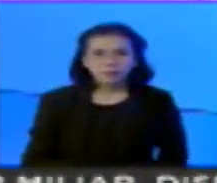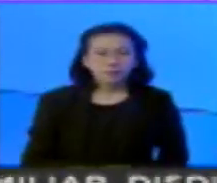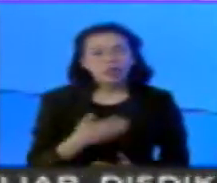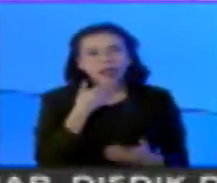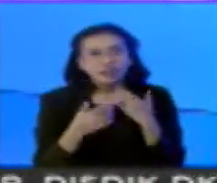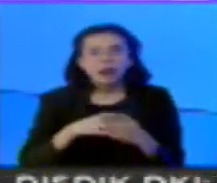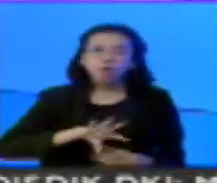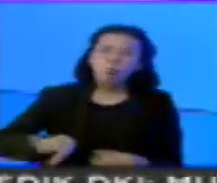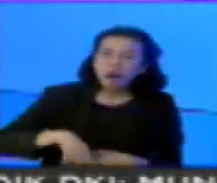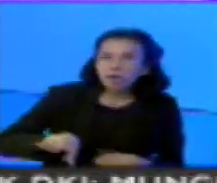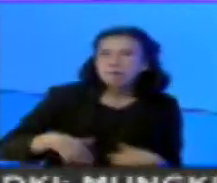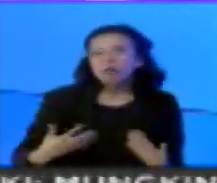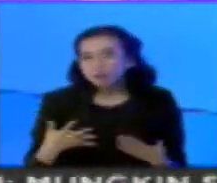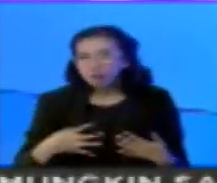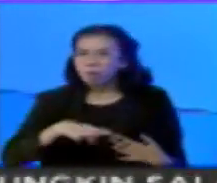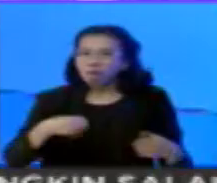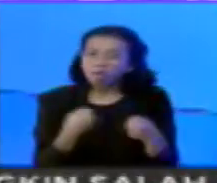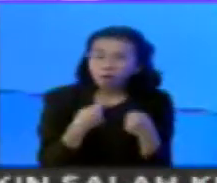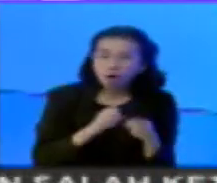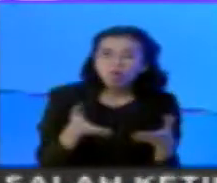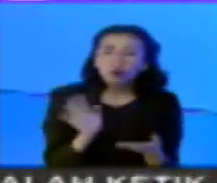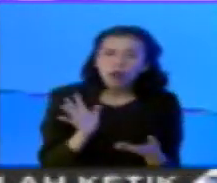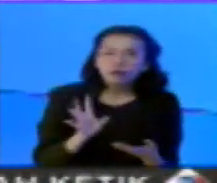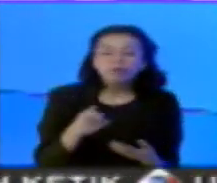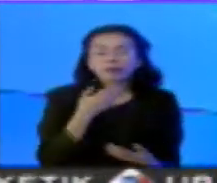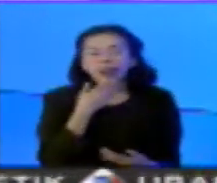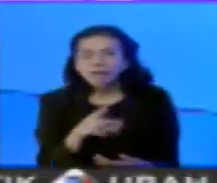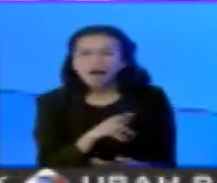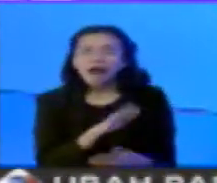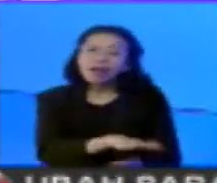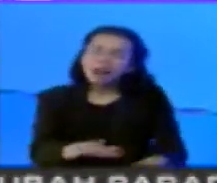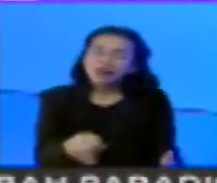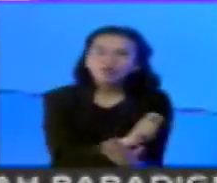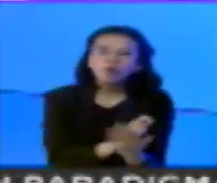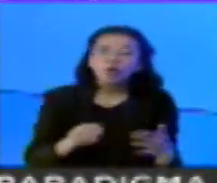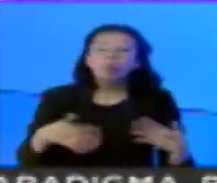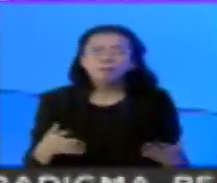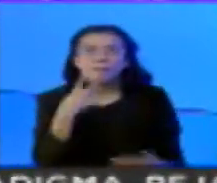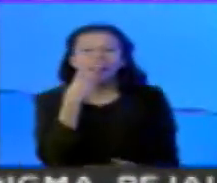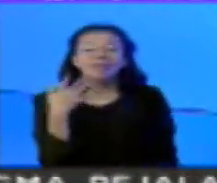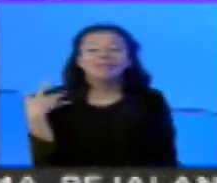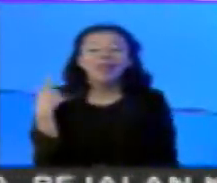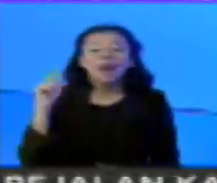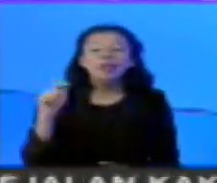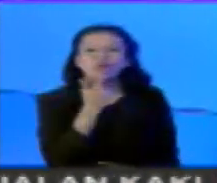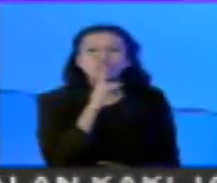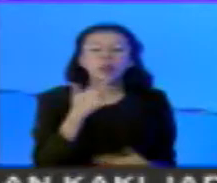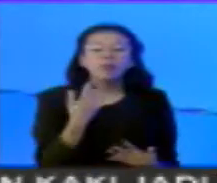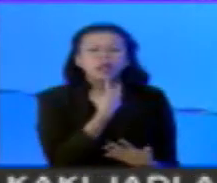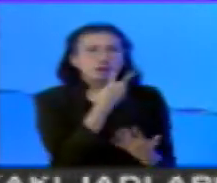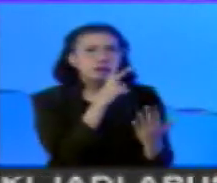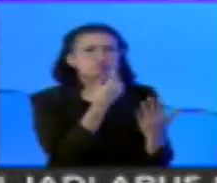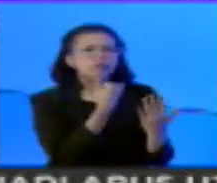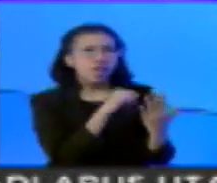keluarga, harmonisasi keluarga, sekolah anak-anak, ya kan? Kita akan lihat gaya hidup dan macam-macam kita akan nilai. Itu